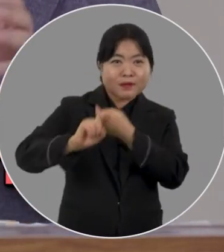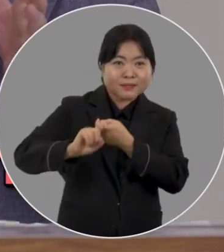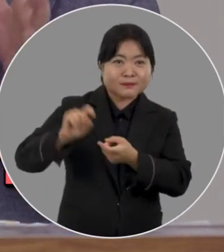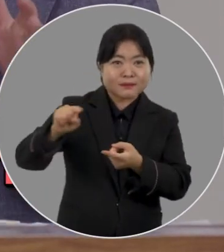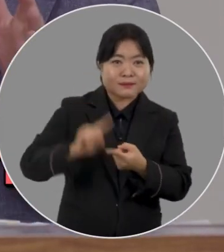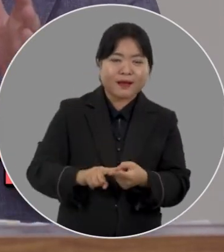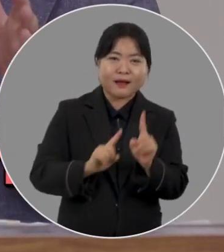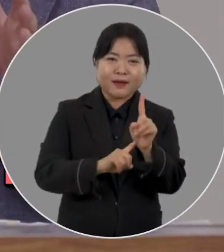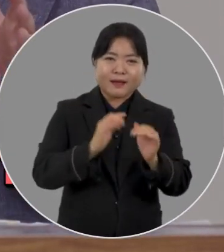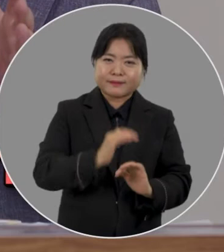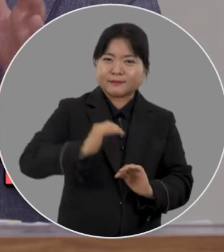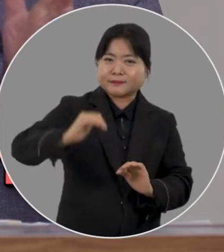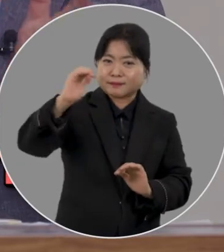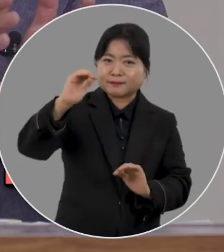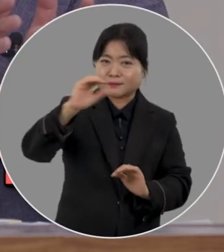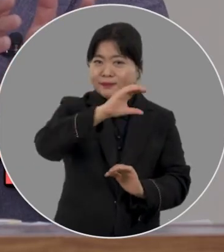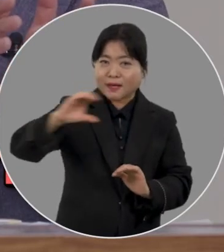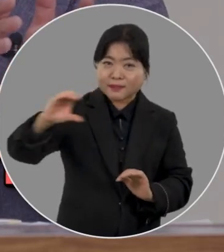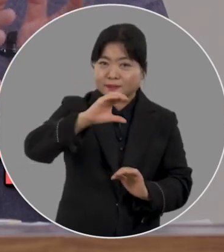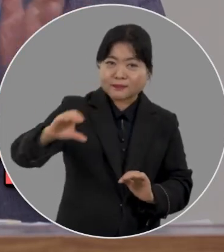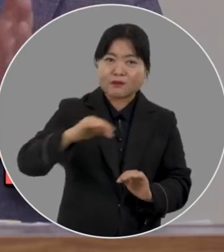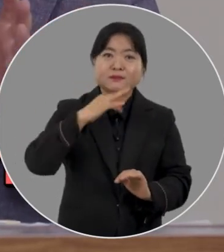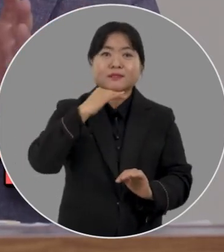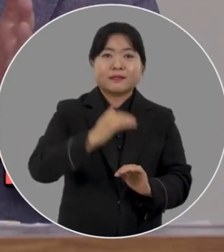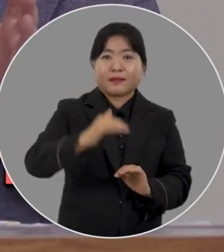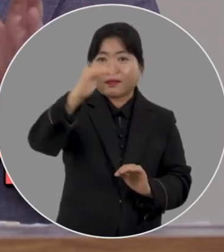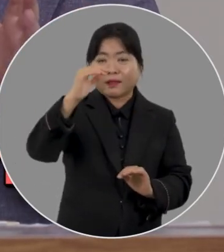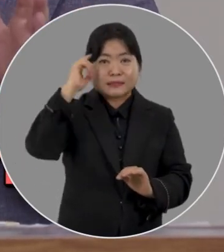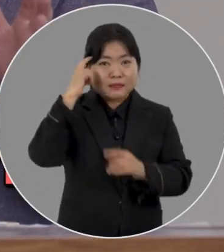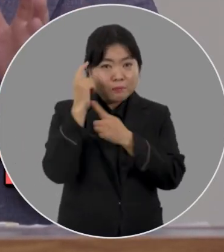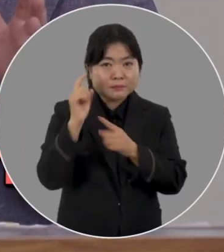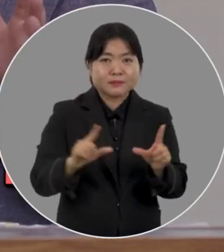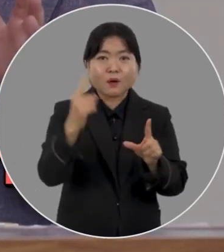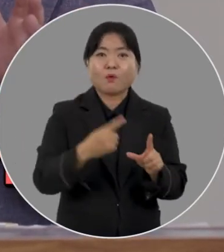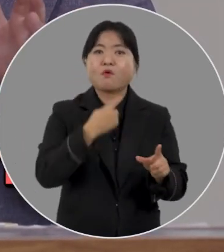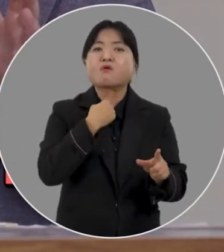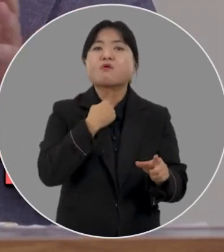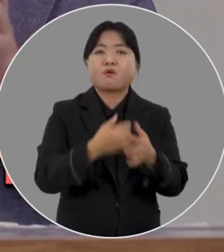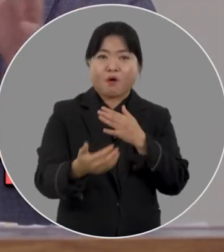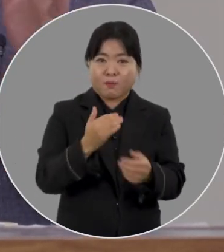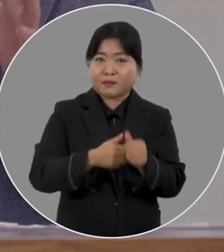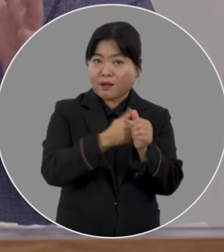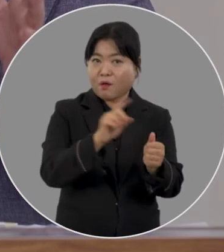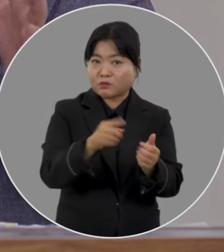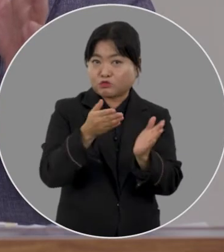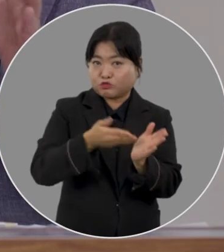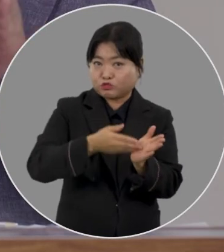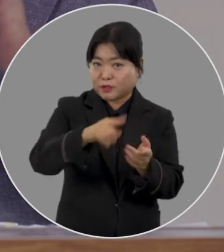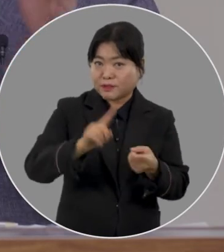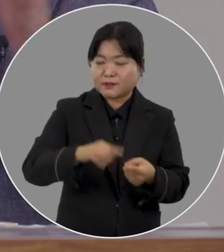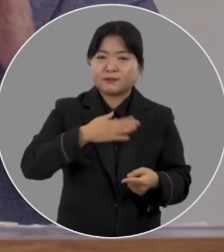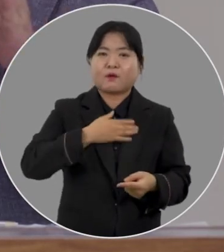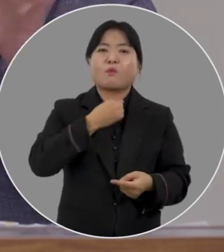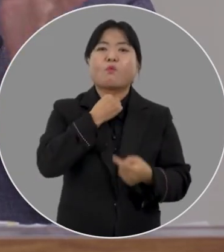게 하나의 계층에서는 어떤 세대나 이념이나 살아온 경험에 따라서 어떤 뉴스에 대해서